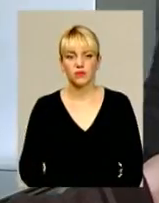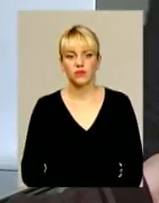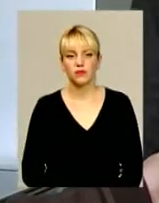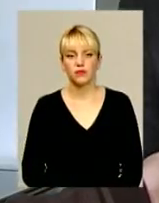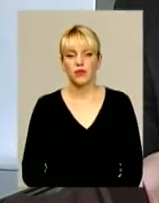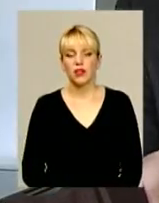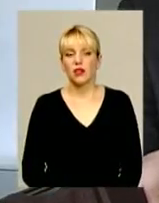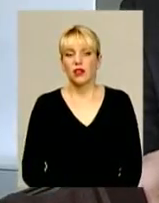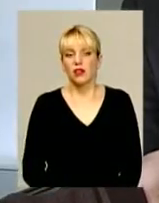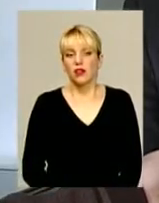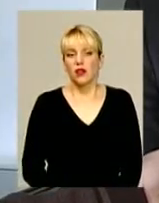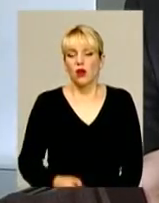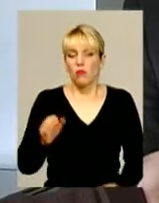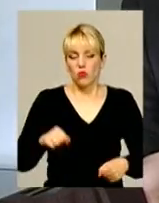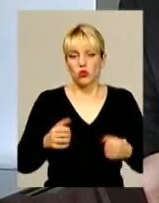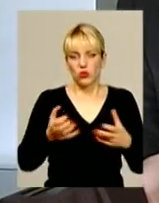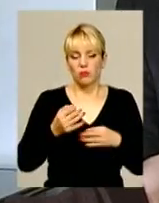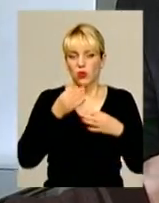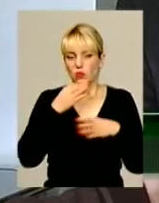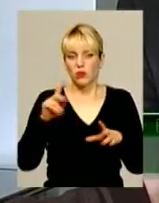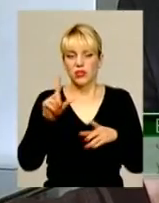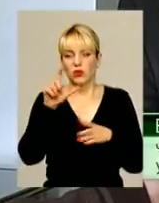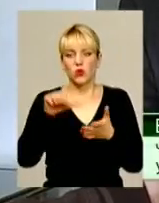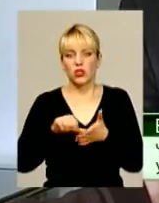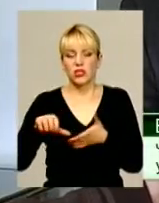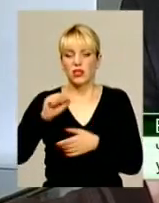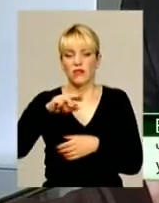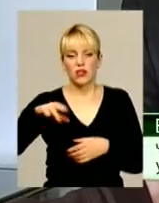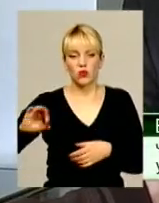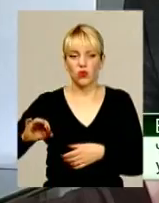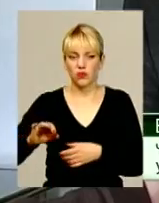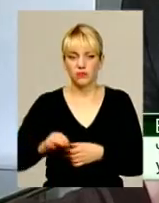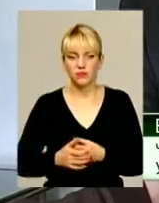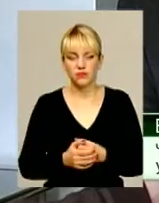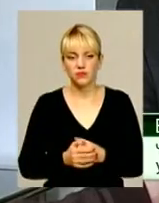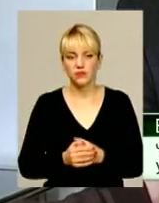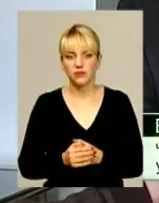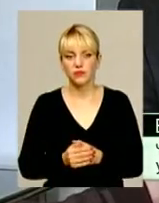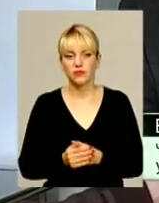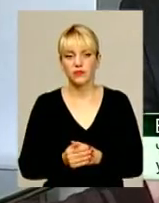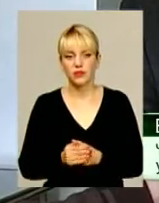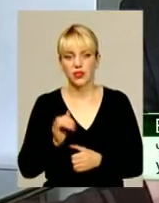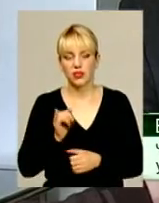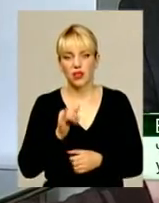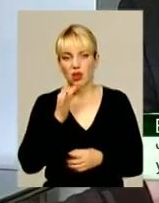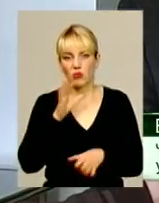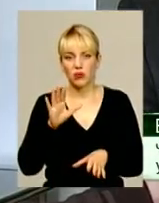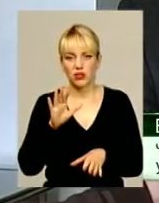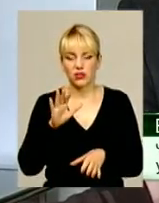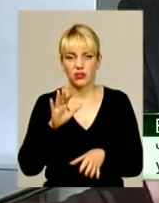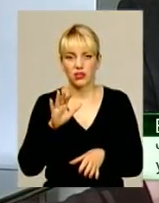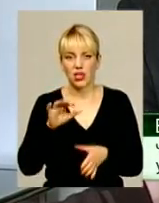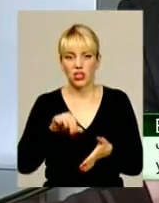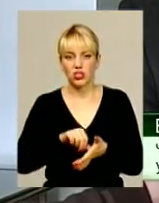«Може отримати будь-який з учасників територіальної операції і будь-які